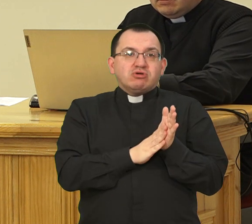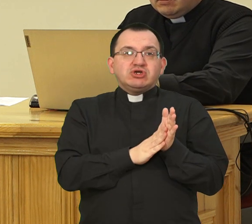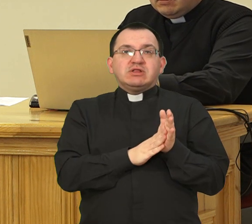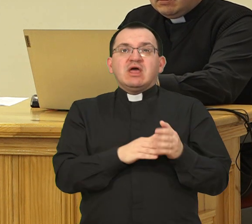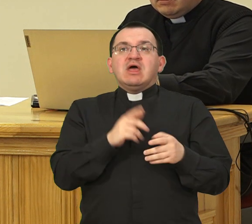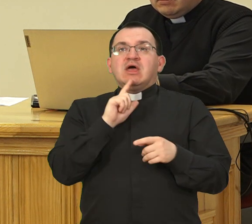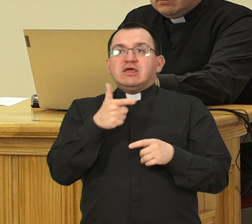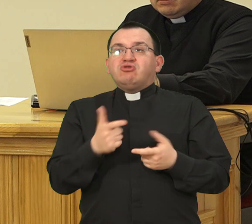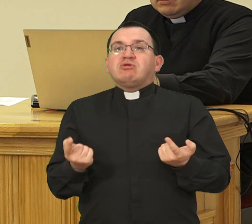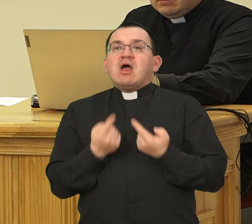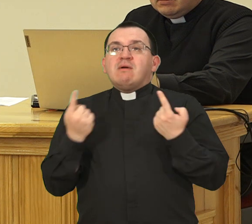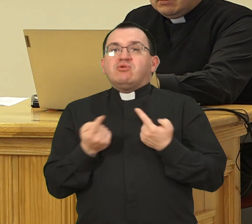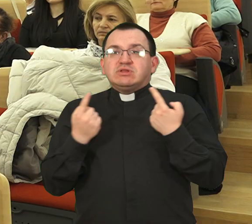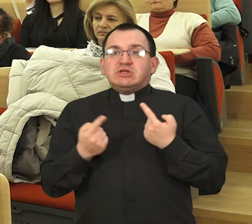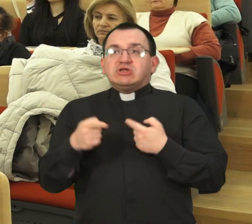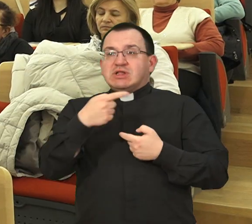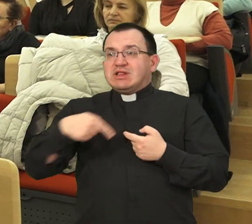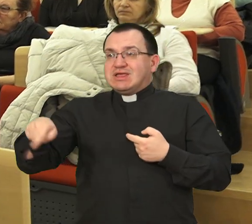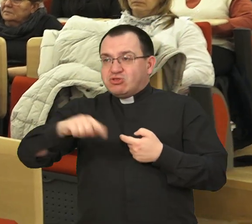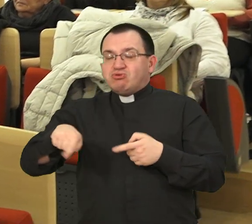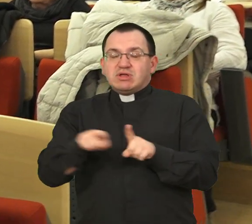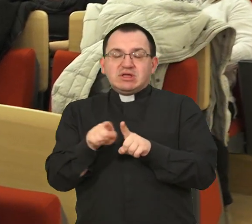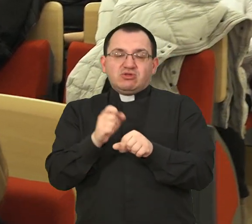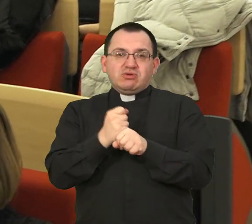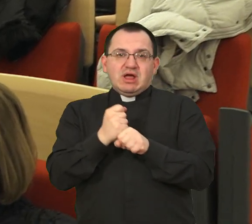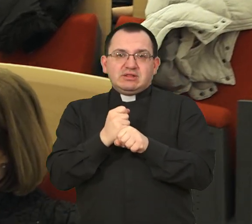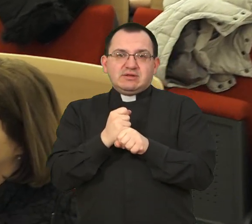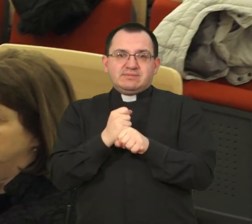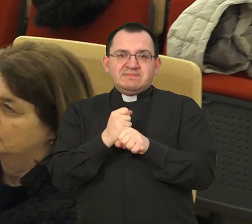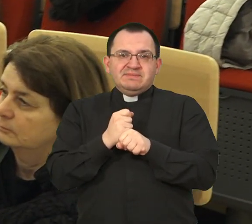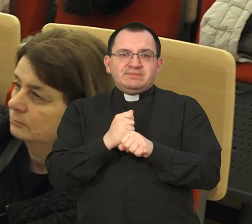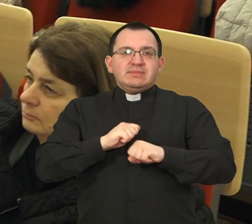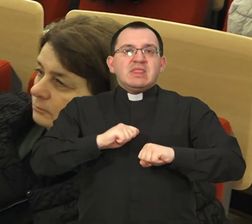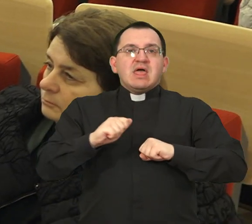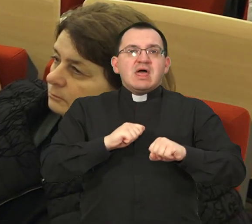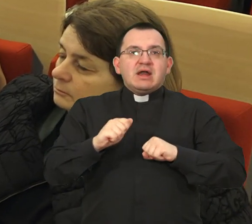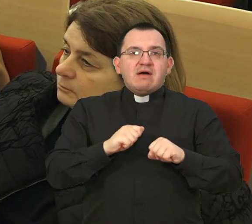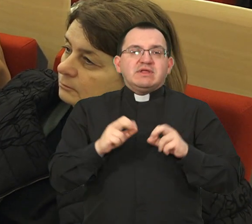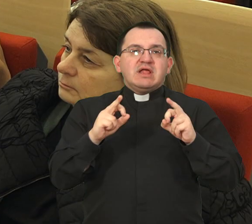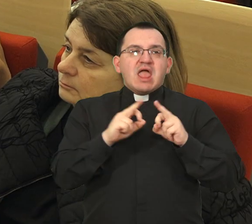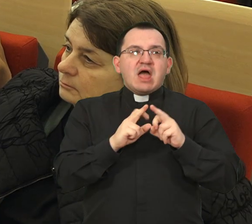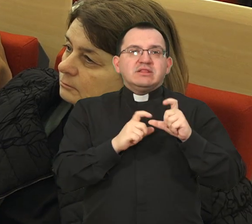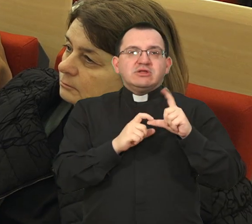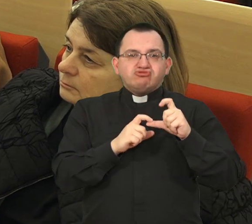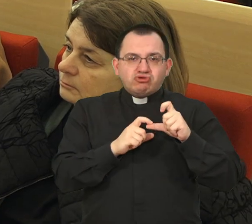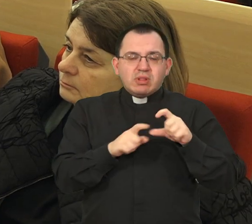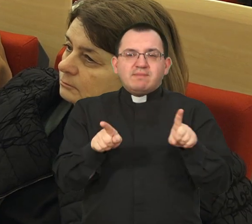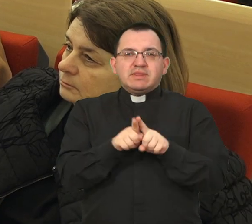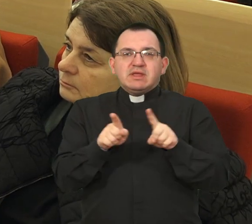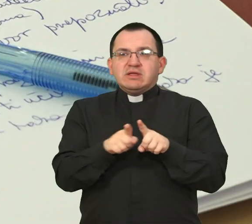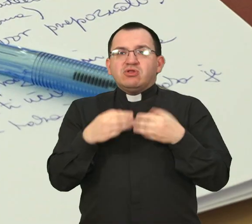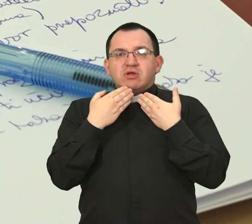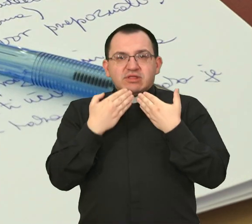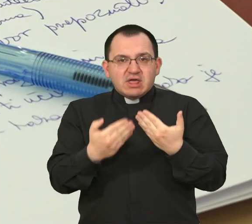druge potičete na to djelovanje. Ravnatelj Caritasa Varaždinske biskupije Ante Šola također je